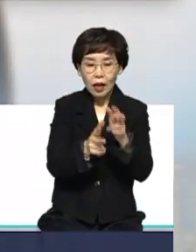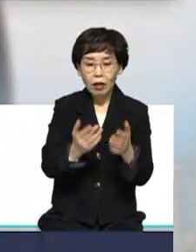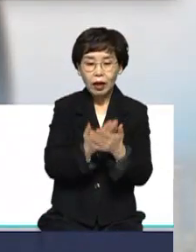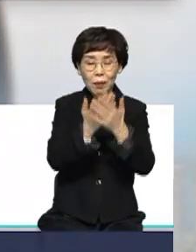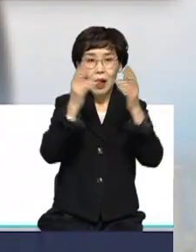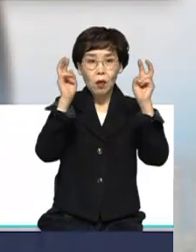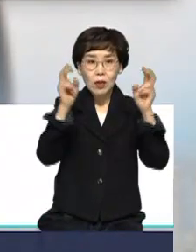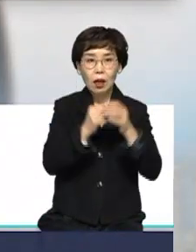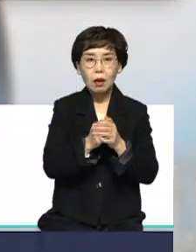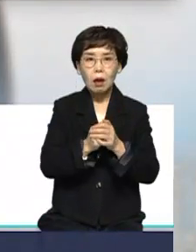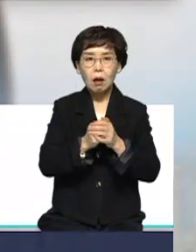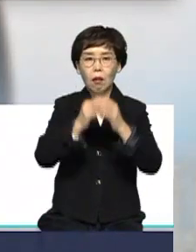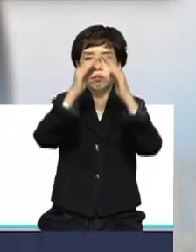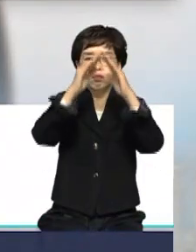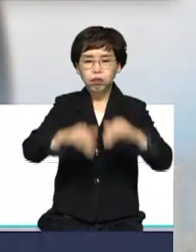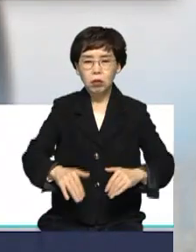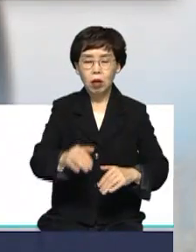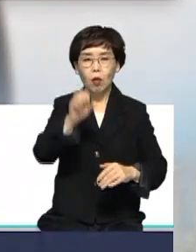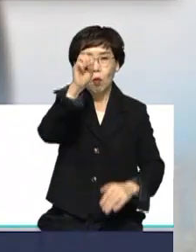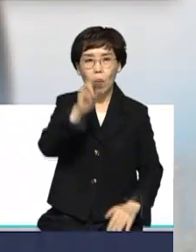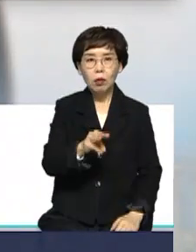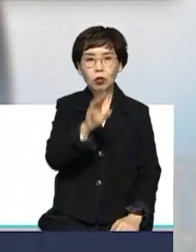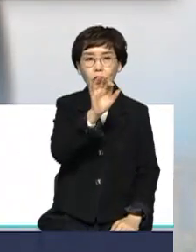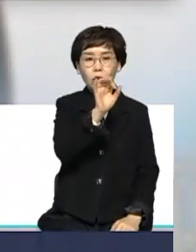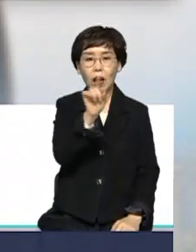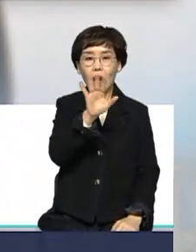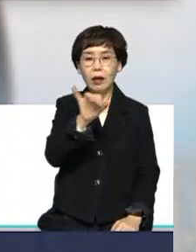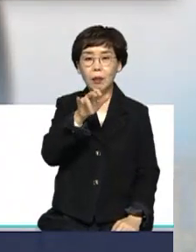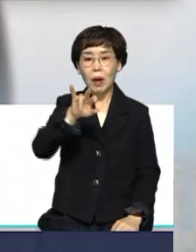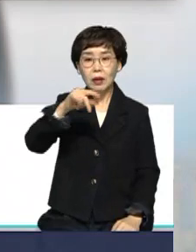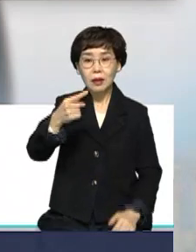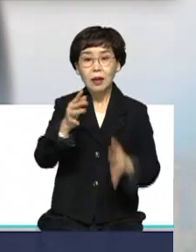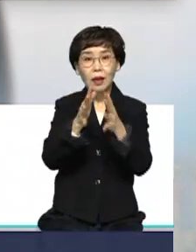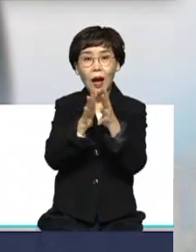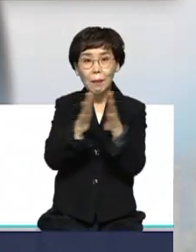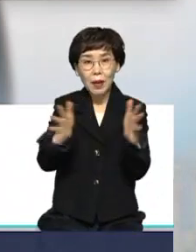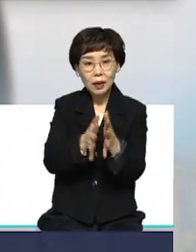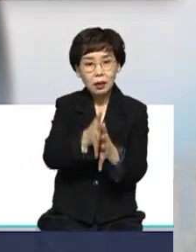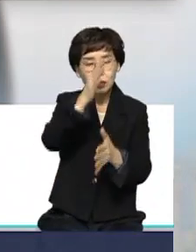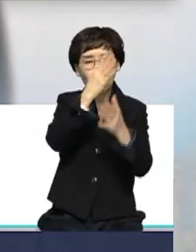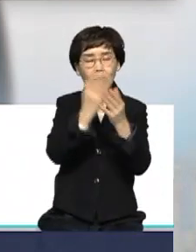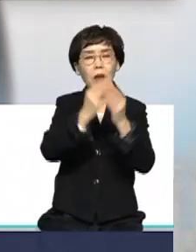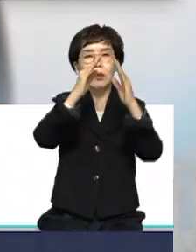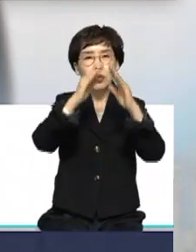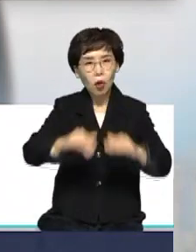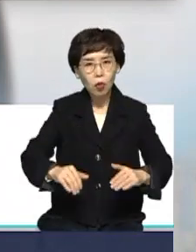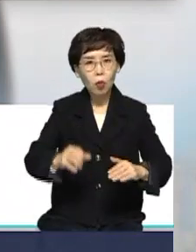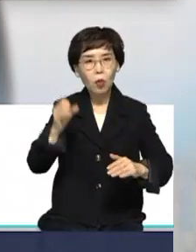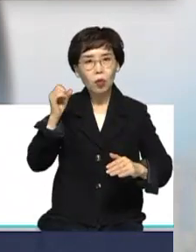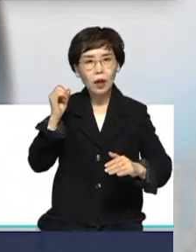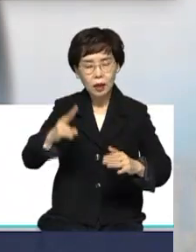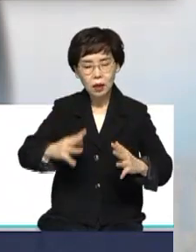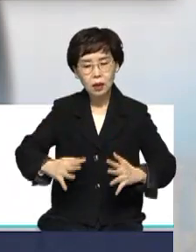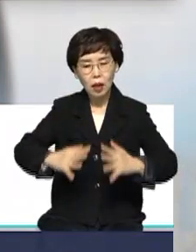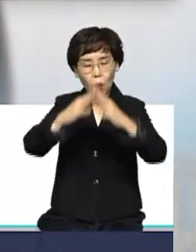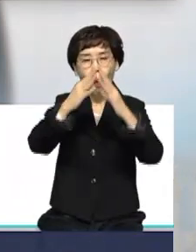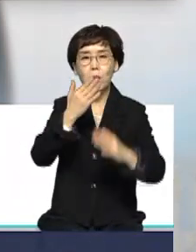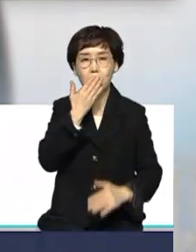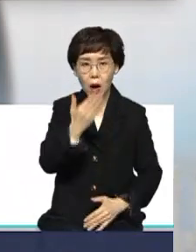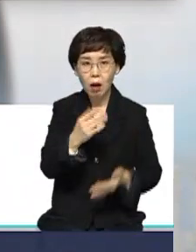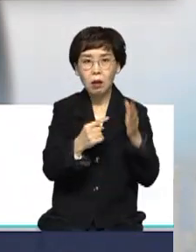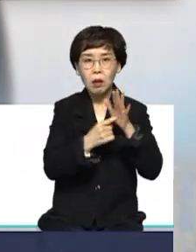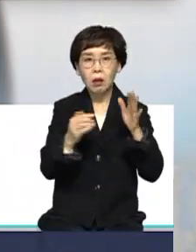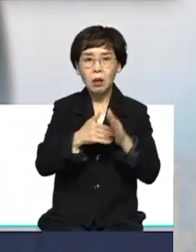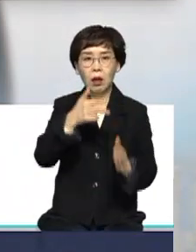현대산업개발이 붕괴 사고가 난 광주 아이파크 아파트를 완전 철거하거나 재시공할 수 있다고 밝혔습니다.